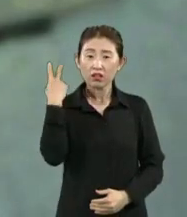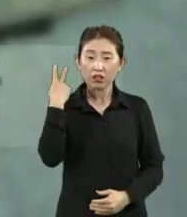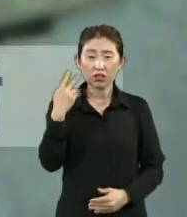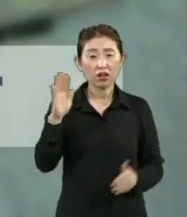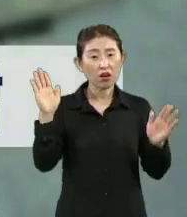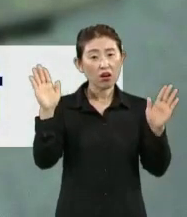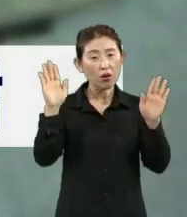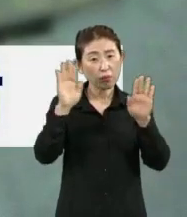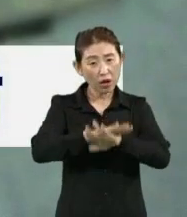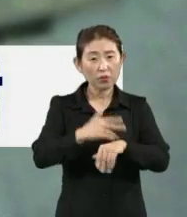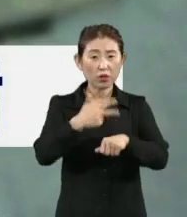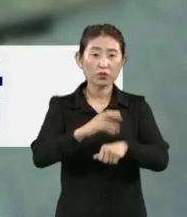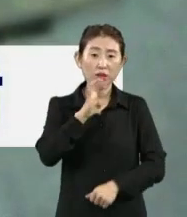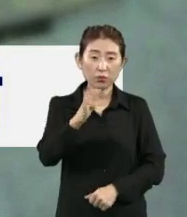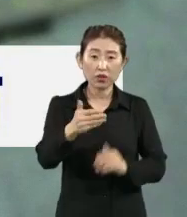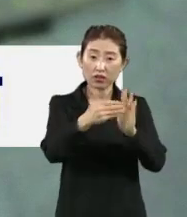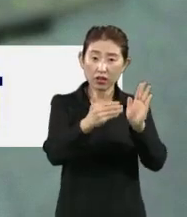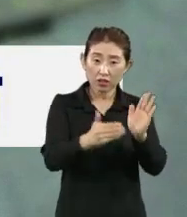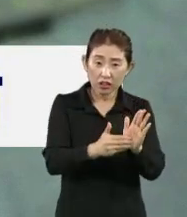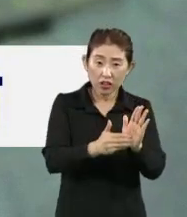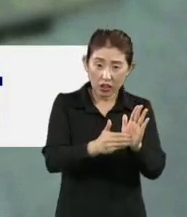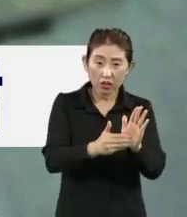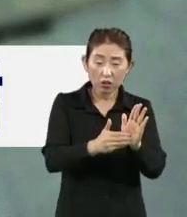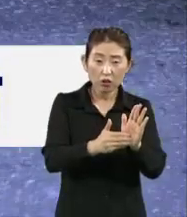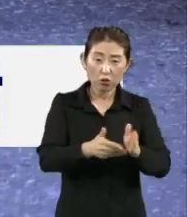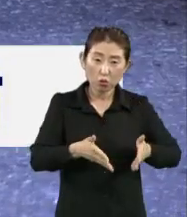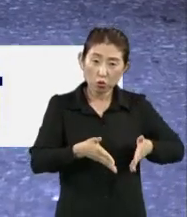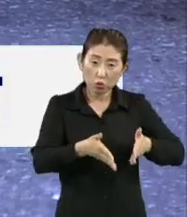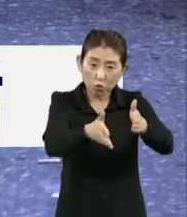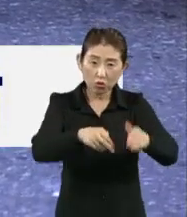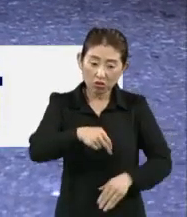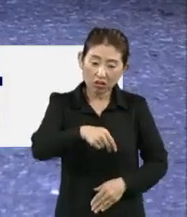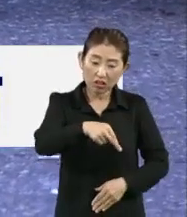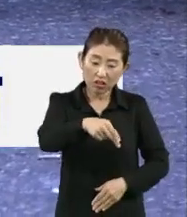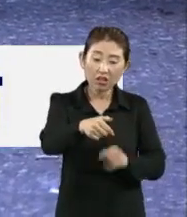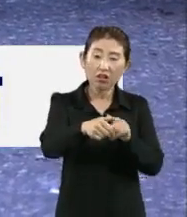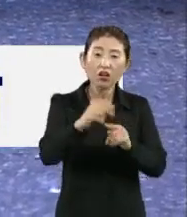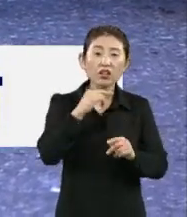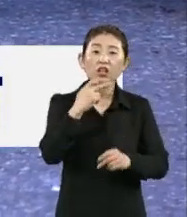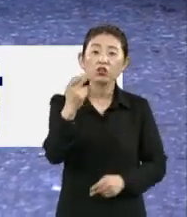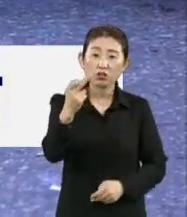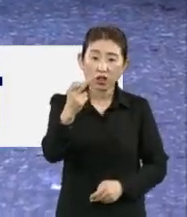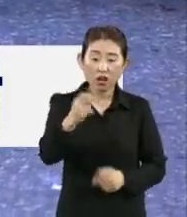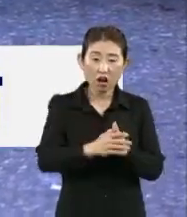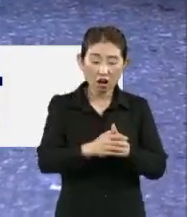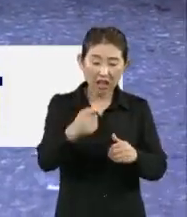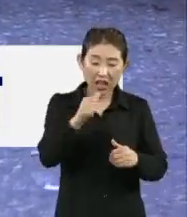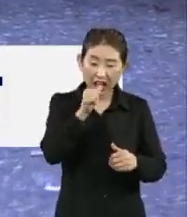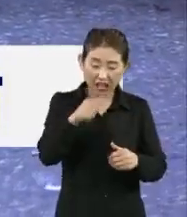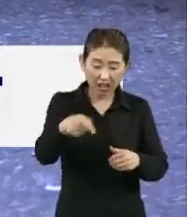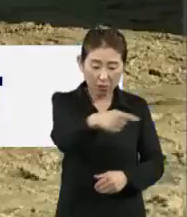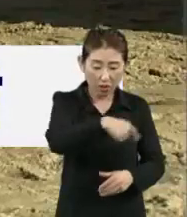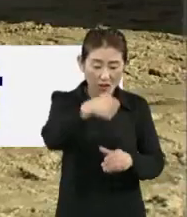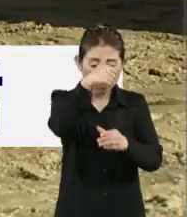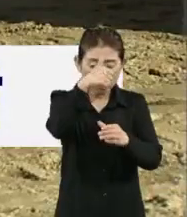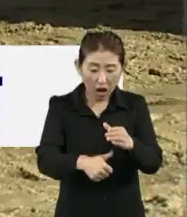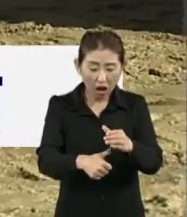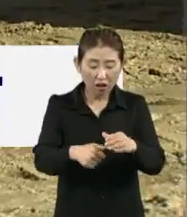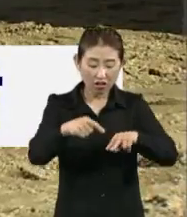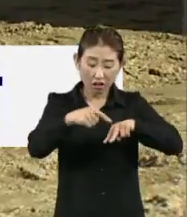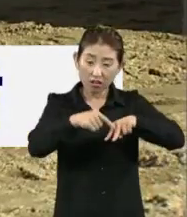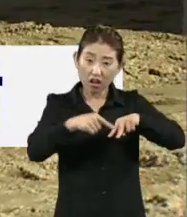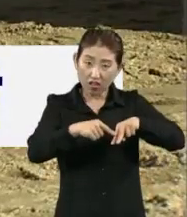그제 오후 7시 40분쯤 당진시의 한 공터 주변 인도를 걷던 12살 A군이 맨홀 아래로 추락해 허벅지